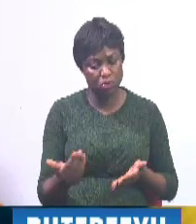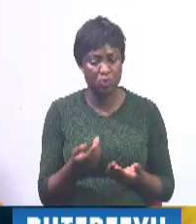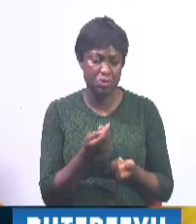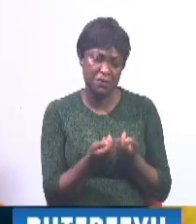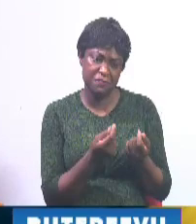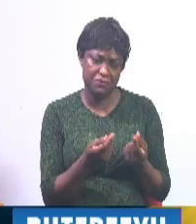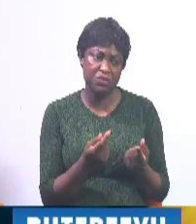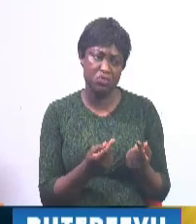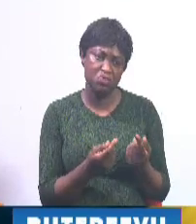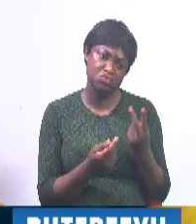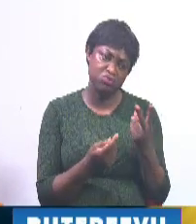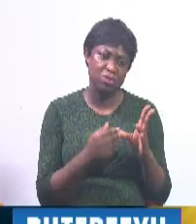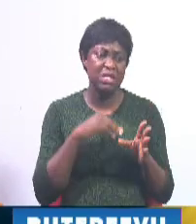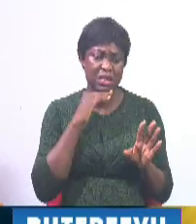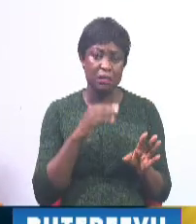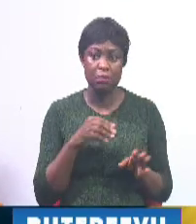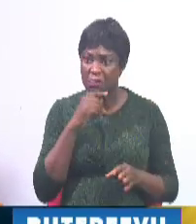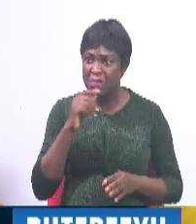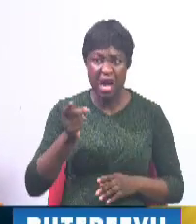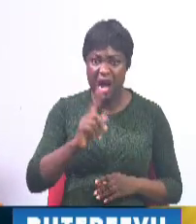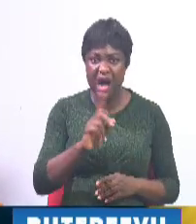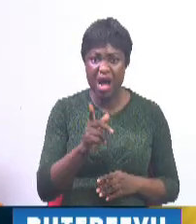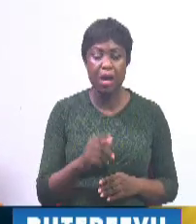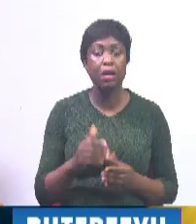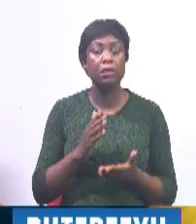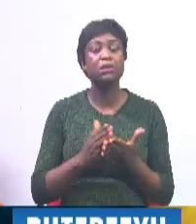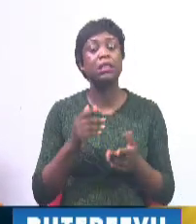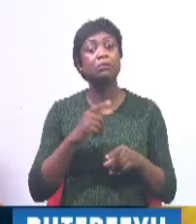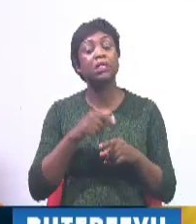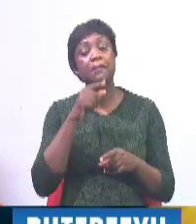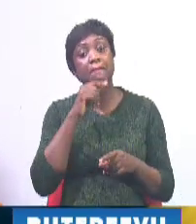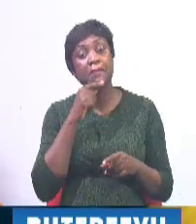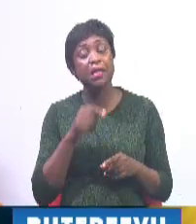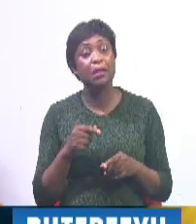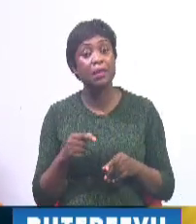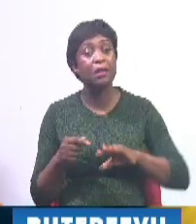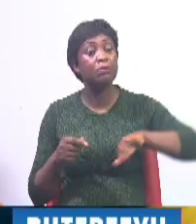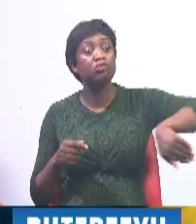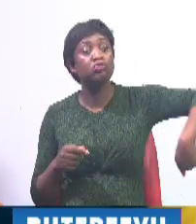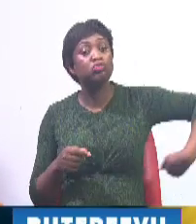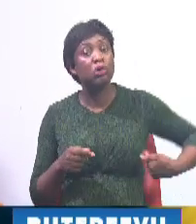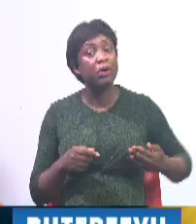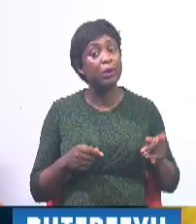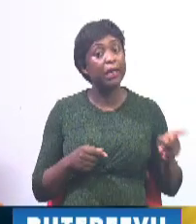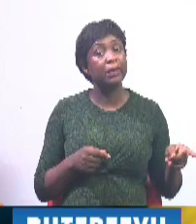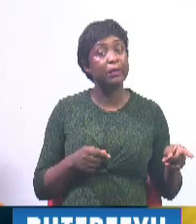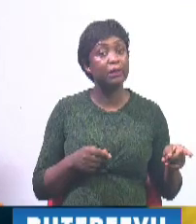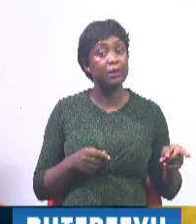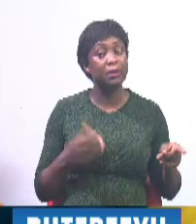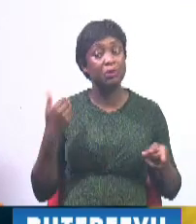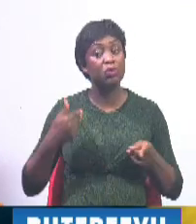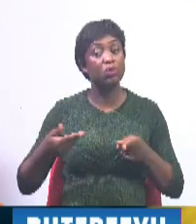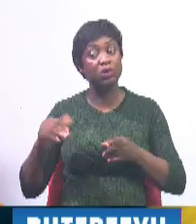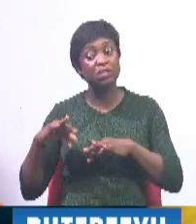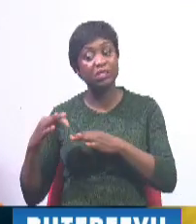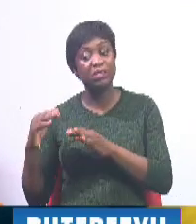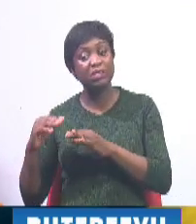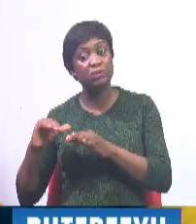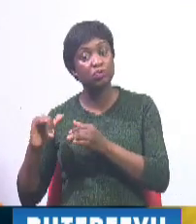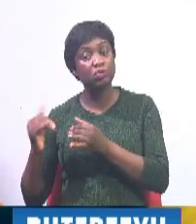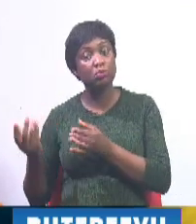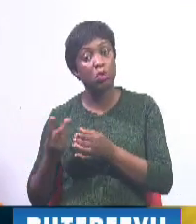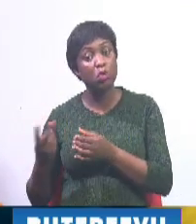era ekivaamu ogenda ne weesanga ng'omwami oluusi abaliga olw'ensonga ez'obutakkaanya sigamba nti baami bokka n'abakyala bangi bakoze